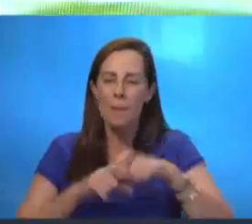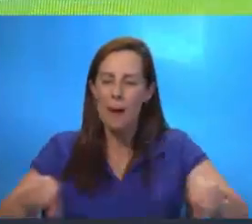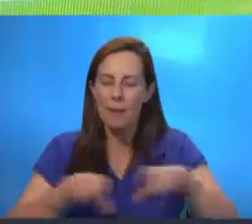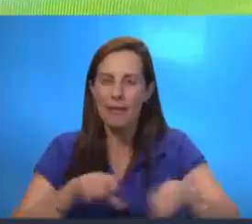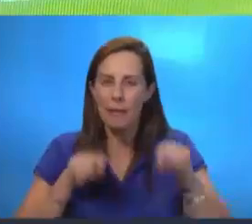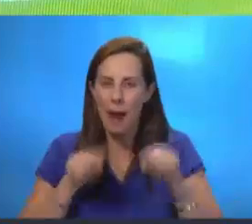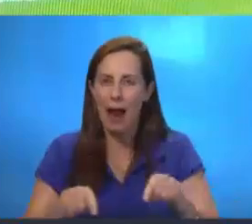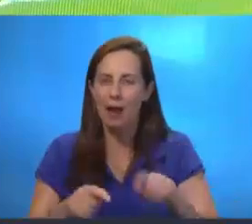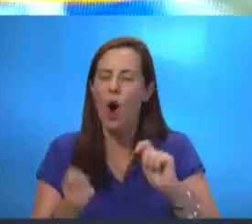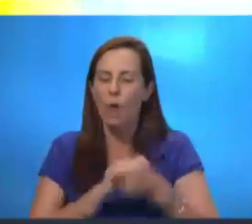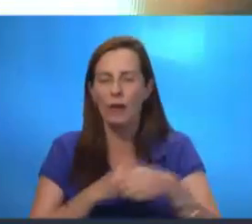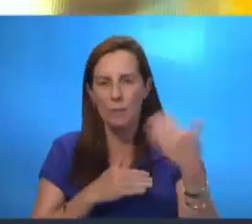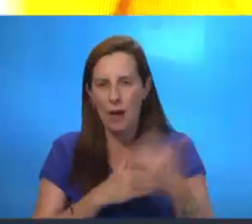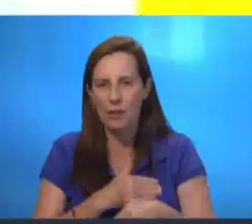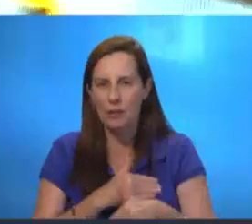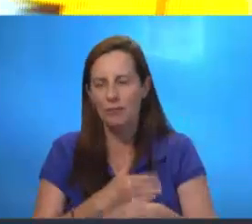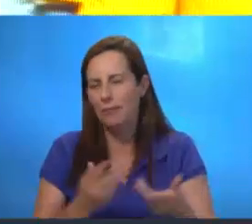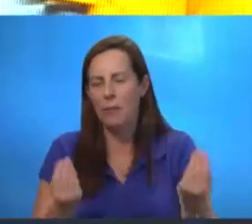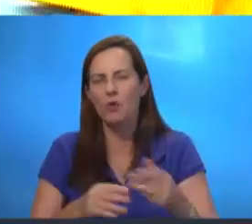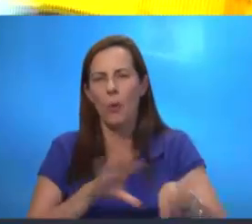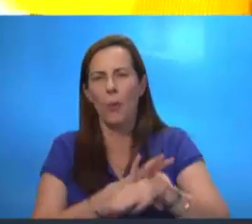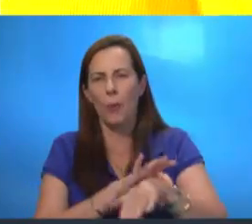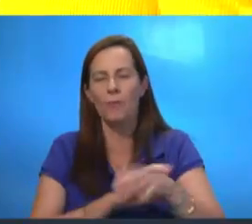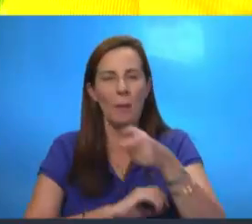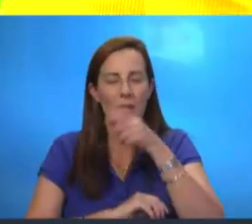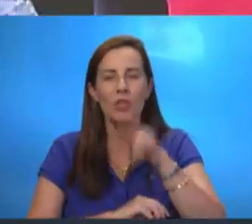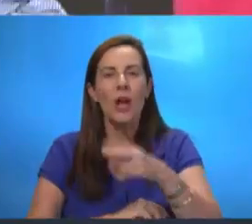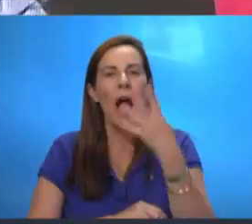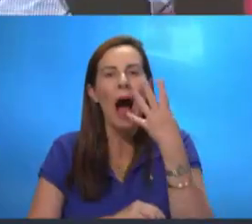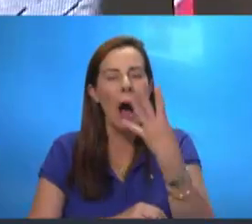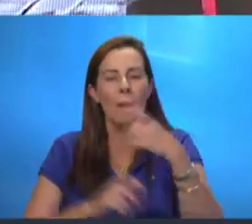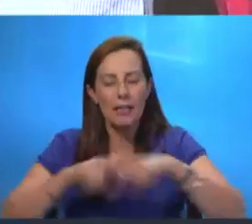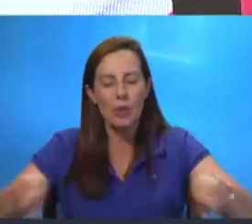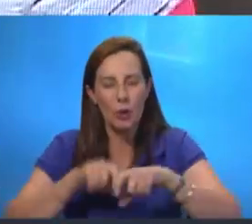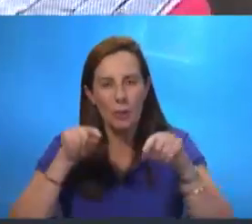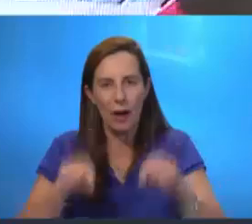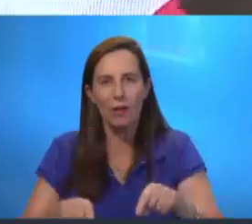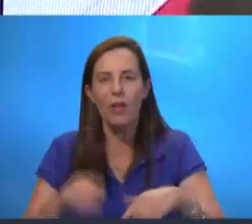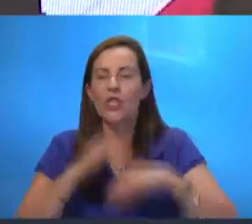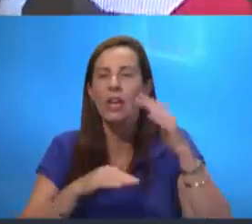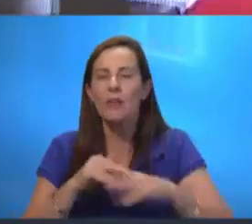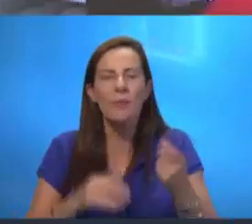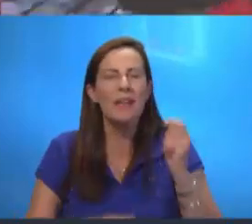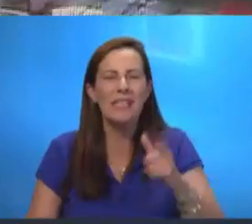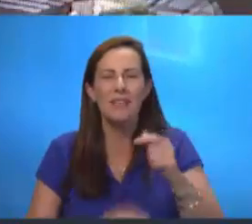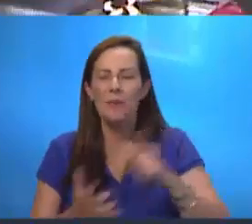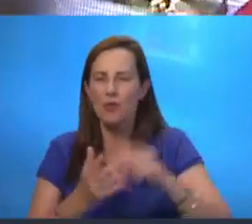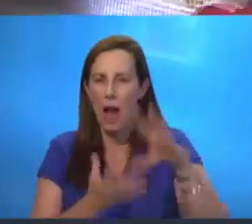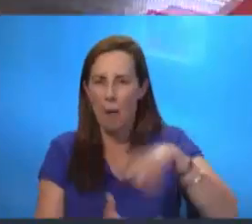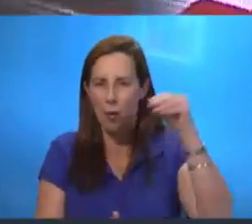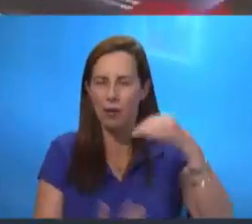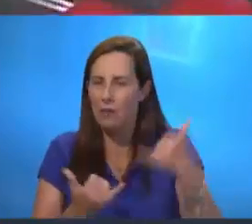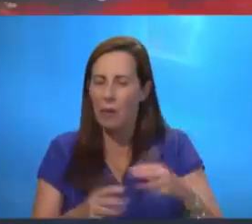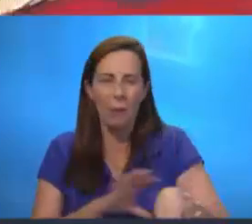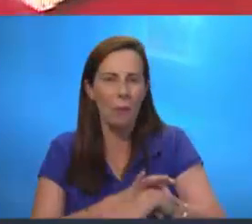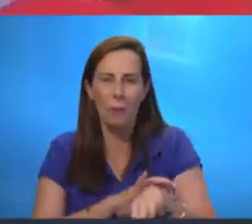הללו הופכים בסופו של דבר לפילים לבנים. בברזיל ישנם 4 אצטדיונים כאלה שנבנו בכסף רב למען המונדיאל, והיום פשוט